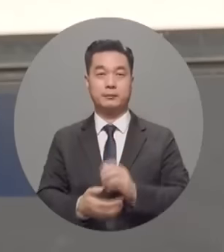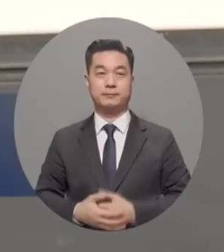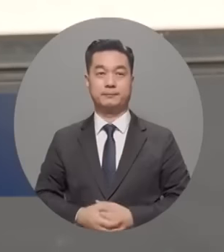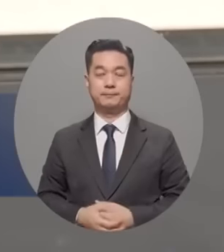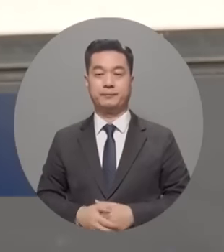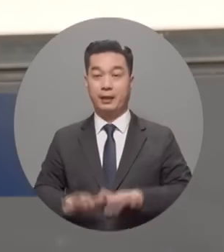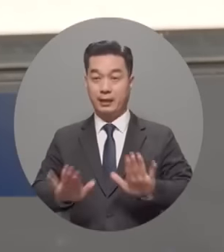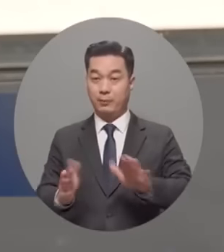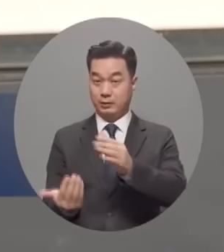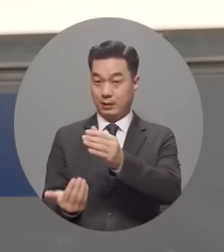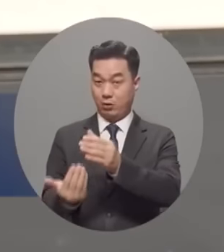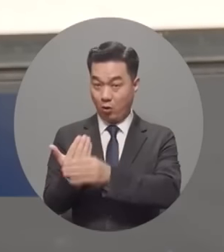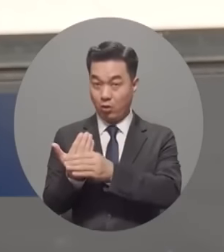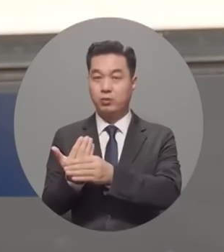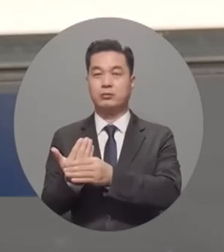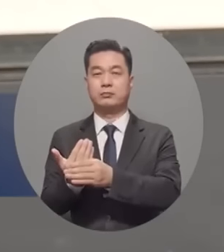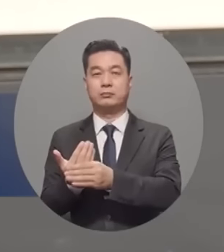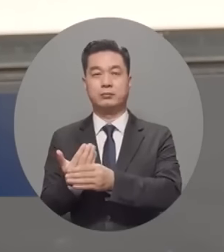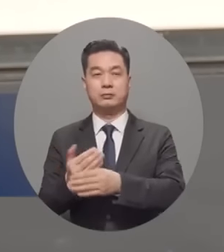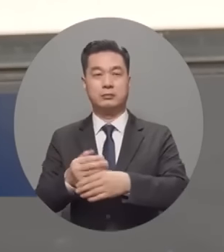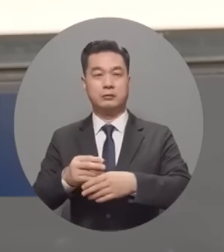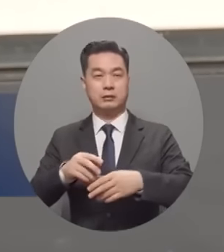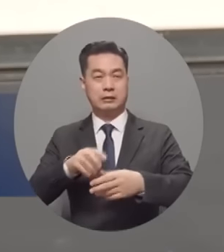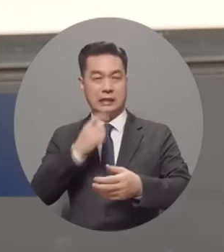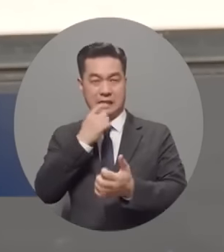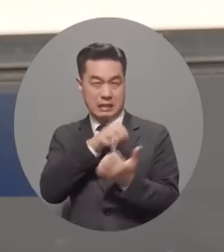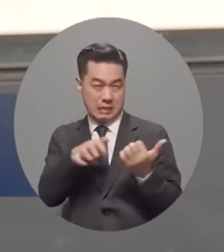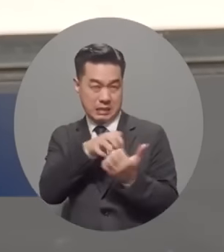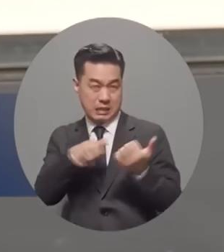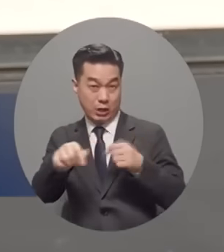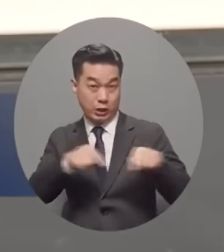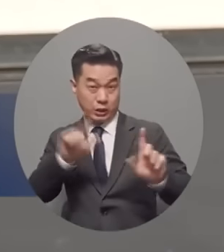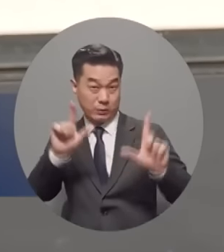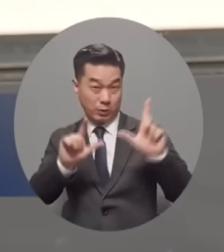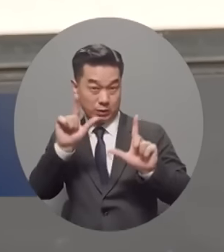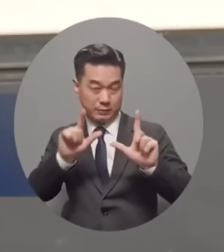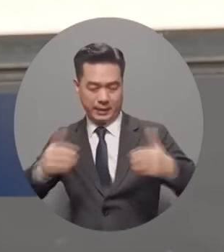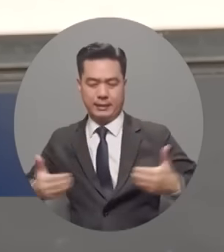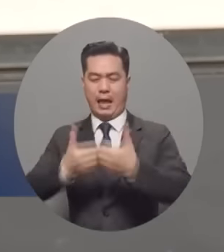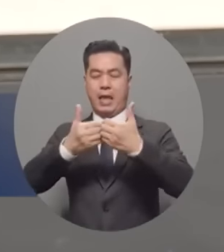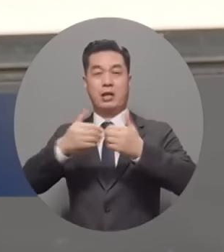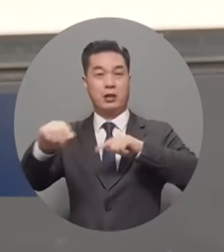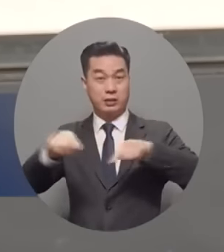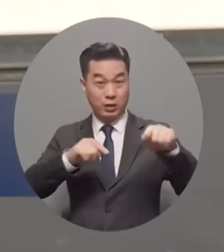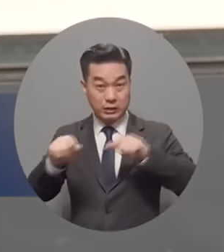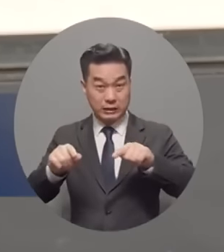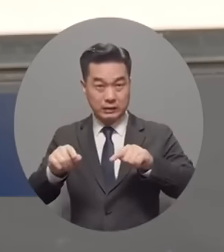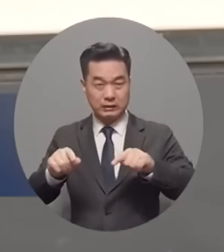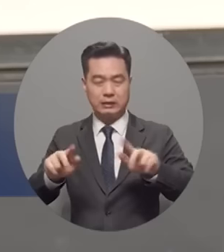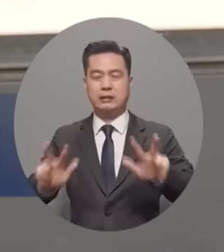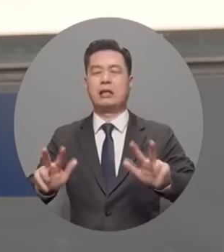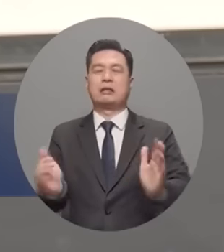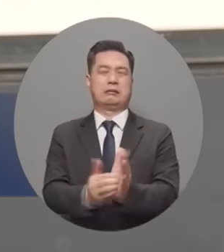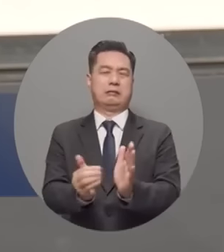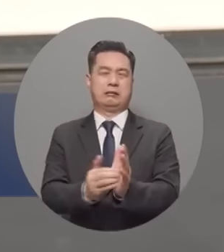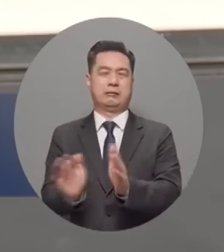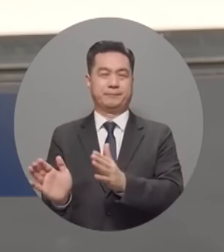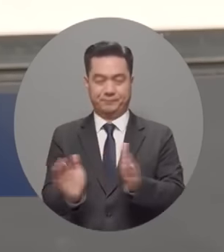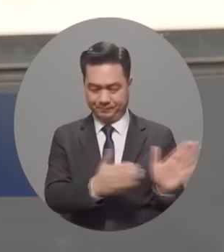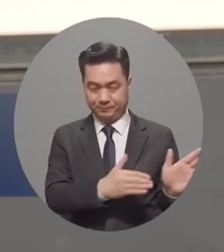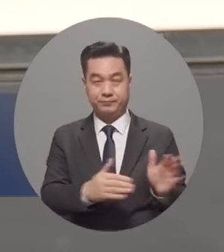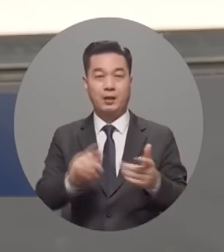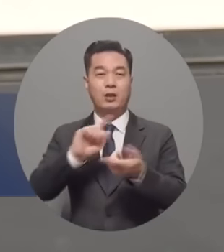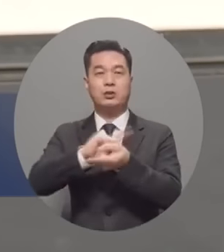이번 사건이 증오의 정치, 대결의 정치를 끝내고